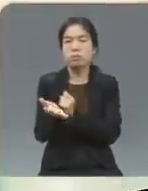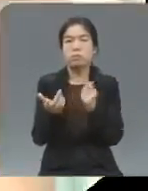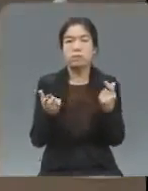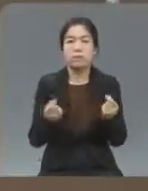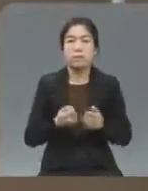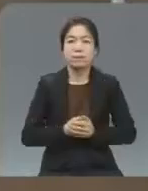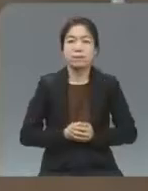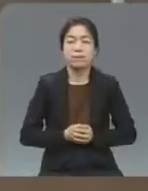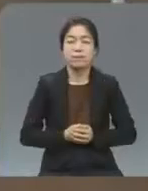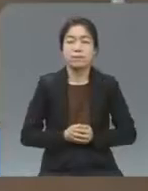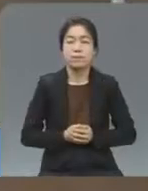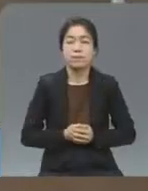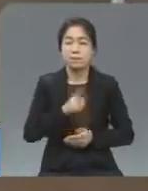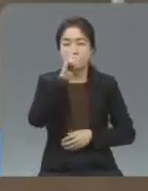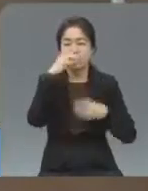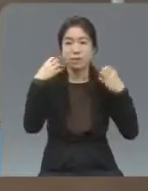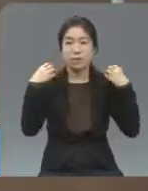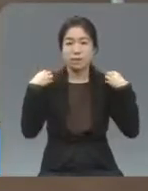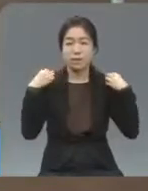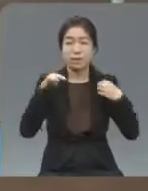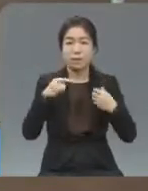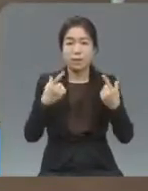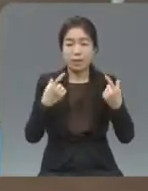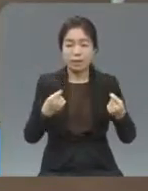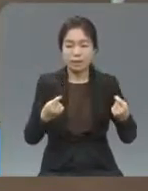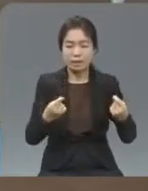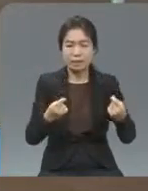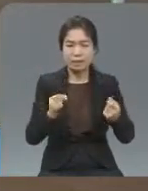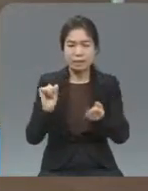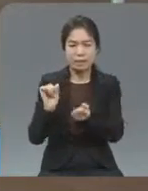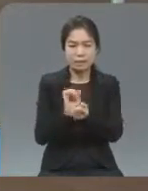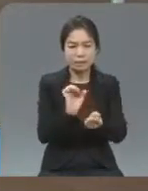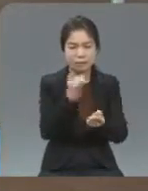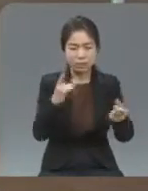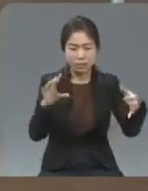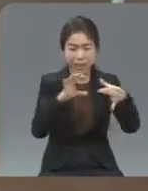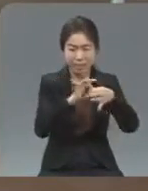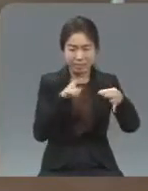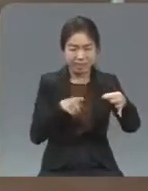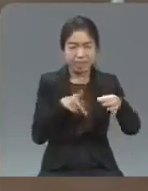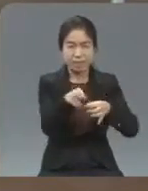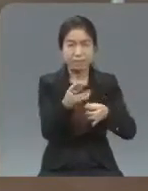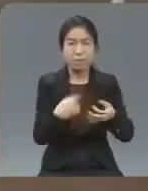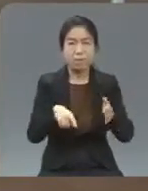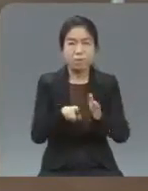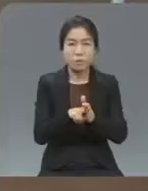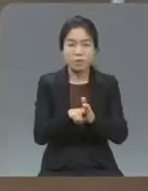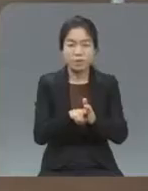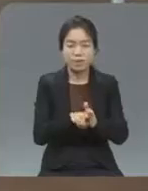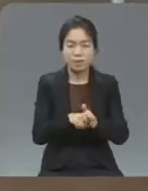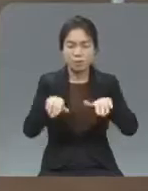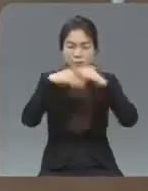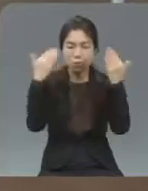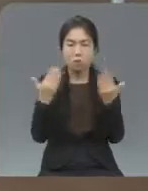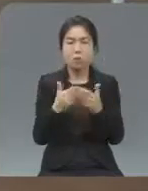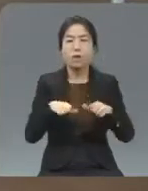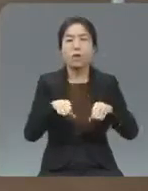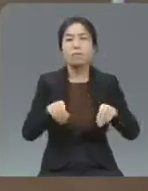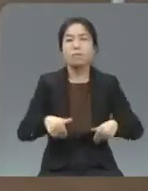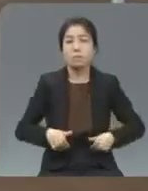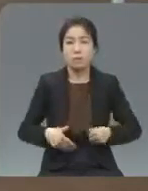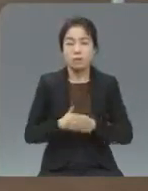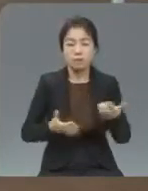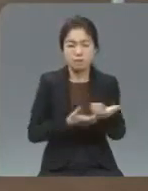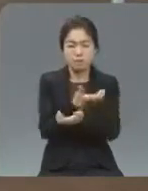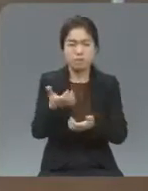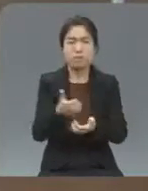겁니다. 방역당국은 이런 감염고리를 끊어내기 위해선 시민들의 단합된 멈춤이 필요하다며 이동을